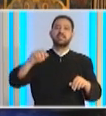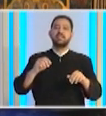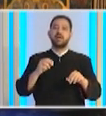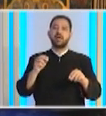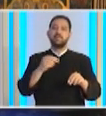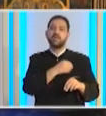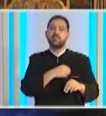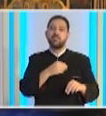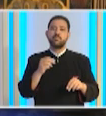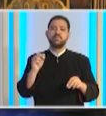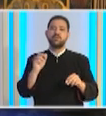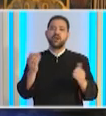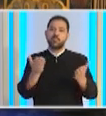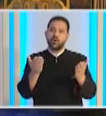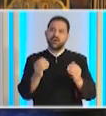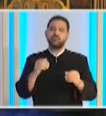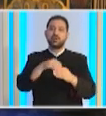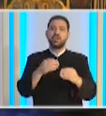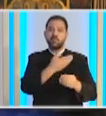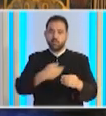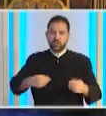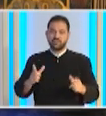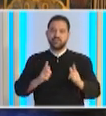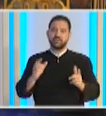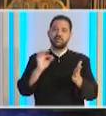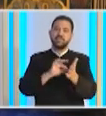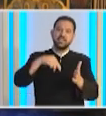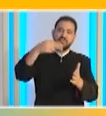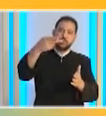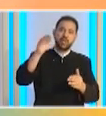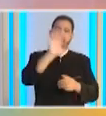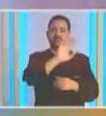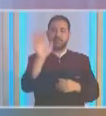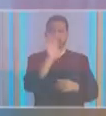Iustinian Patriarhul din București. Vă așteptăm data viitoare. La revedere!